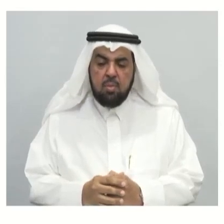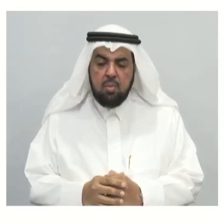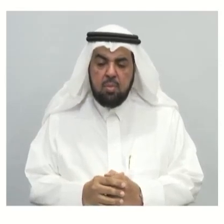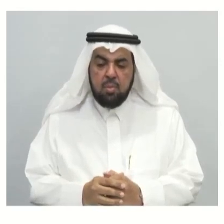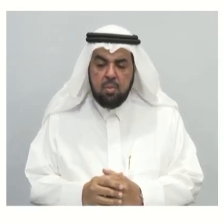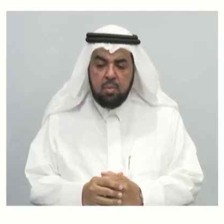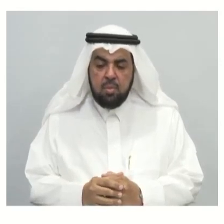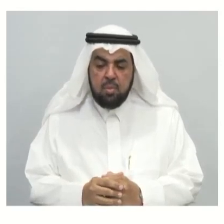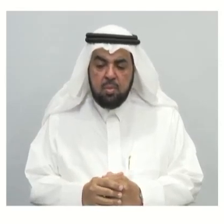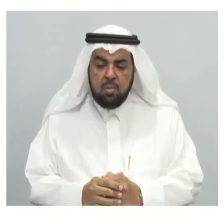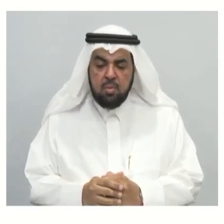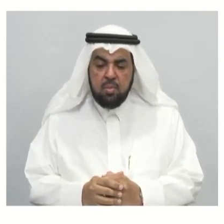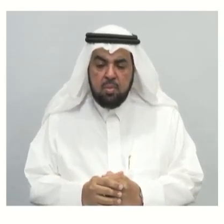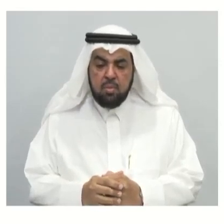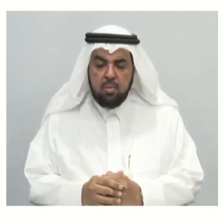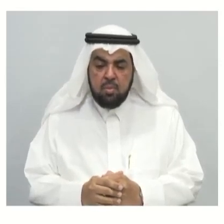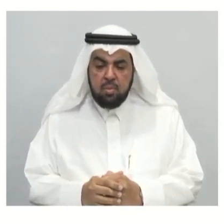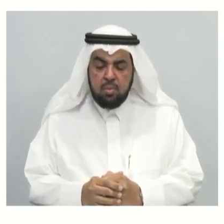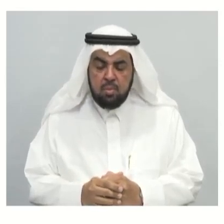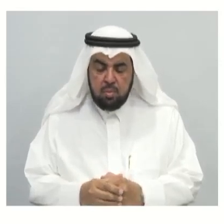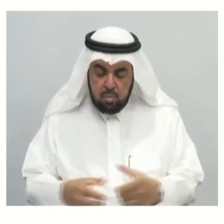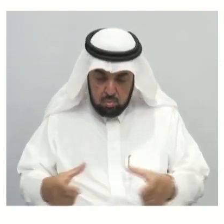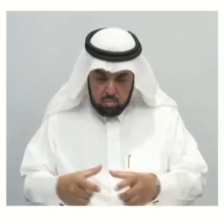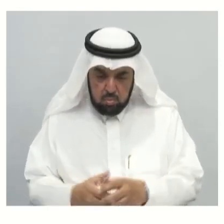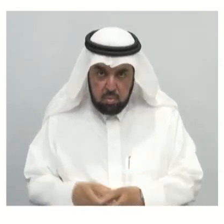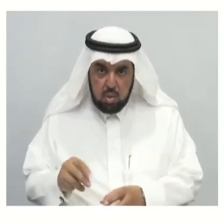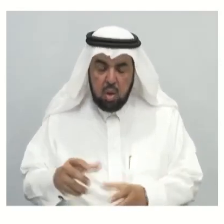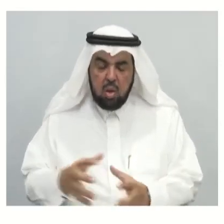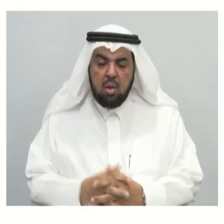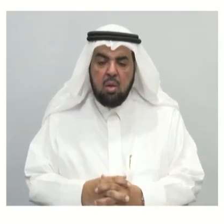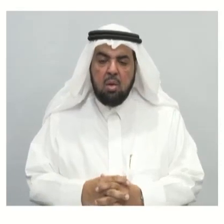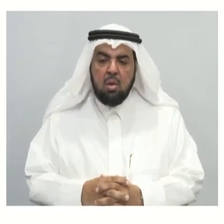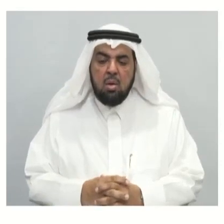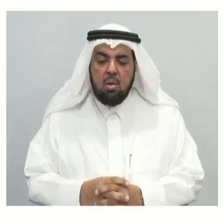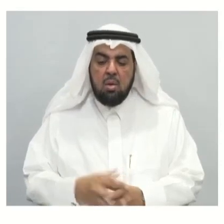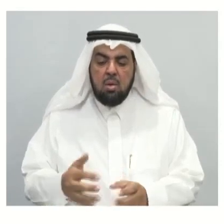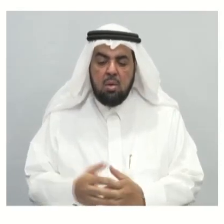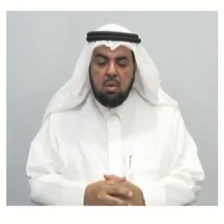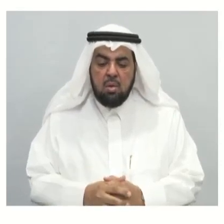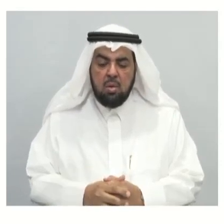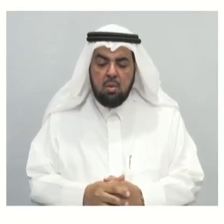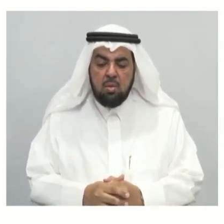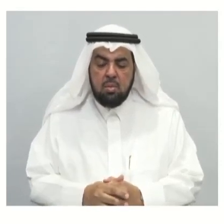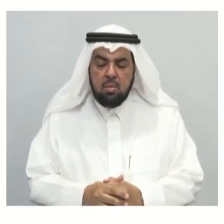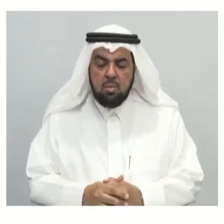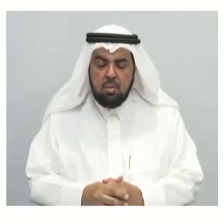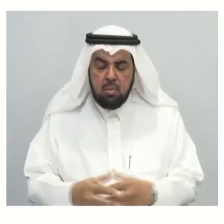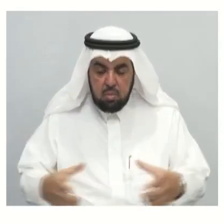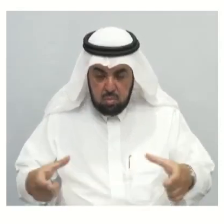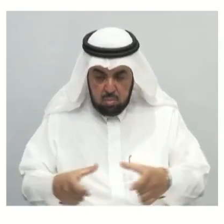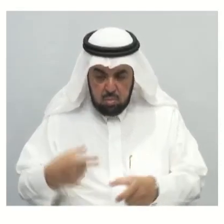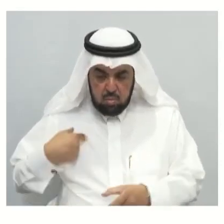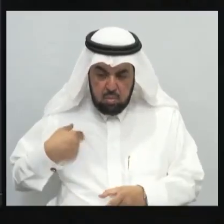اشهر اذا بعد اجتماع كل ممثلي الدول التي ذكرناها تم الاتفاق على